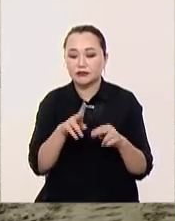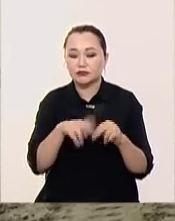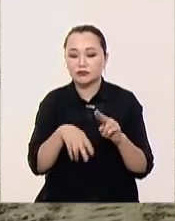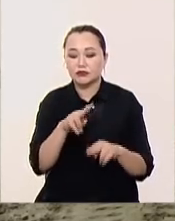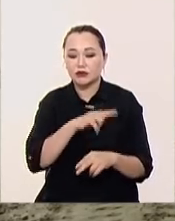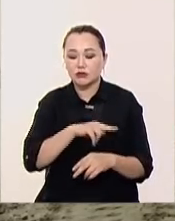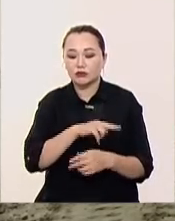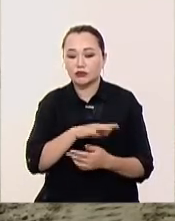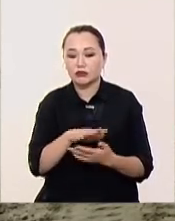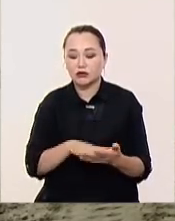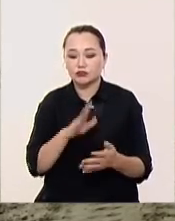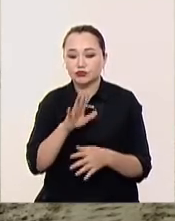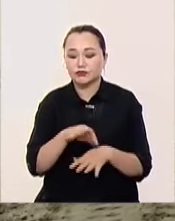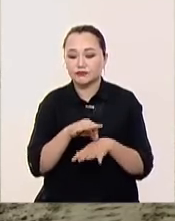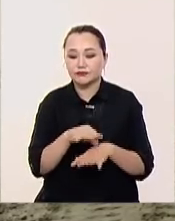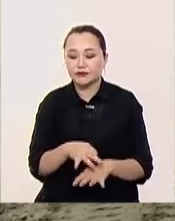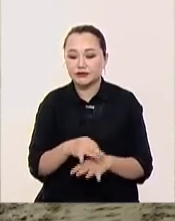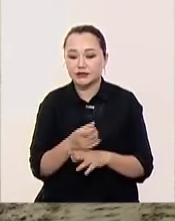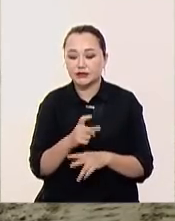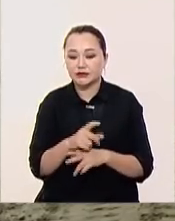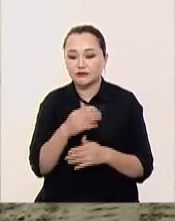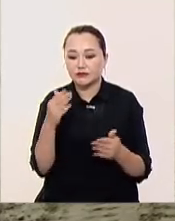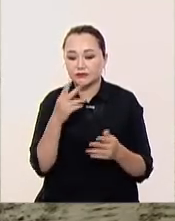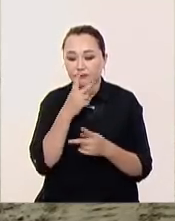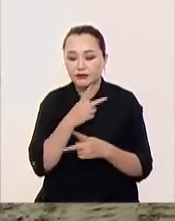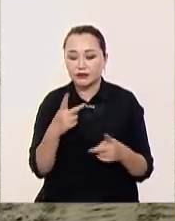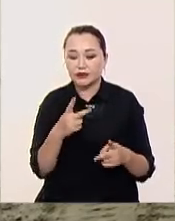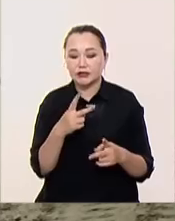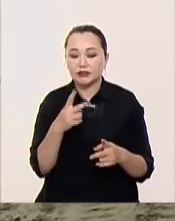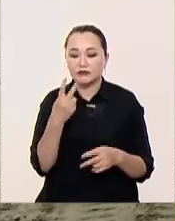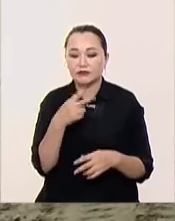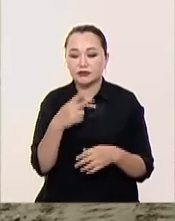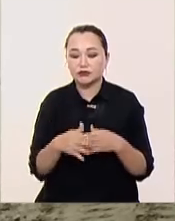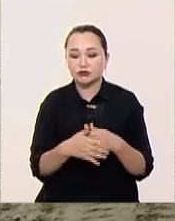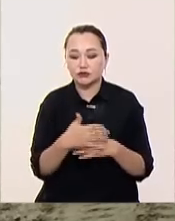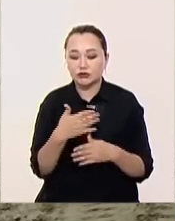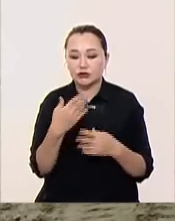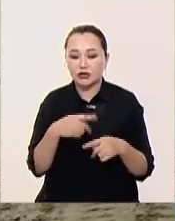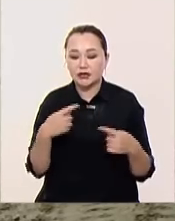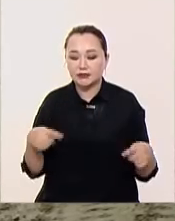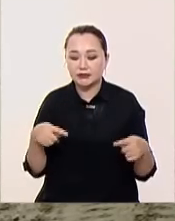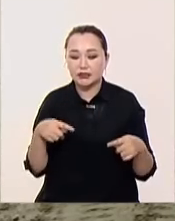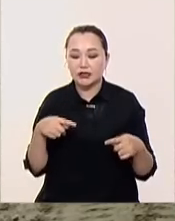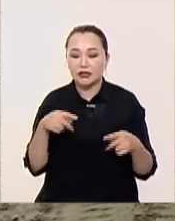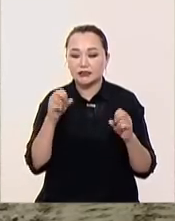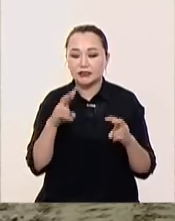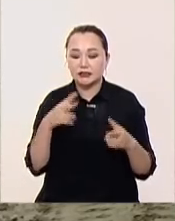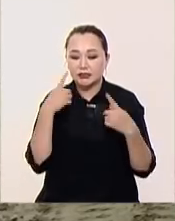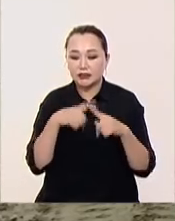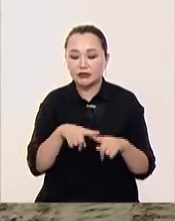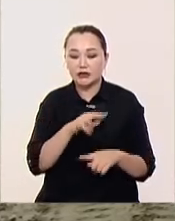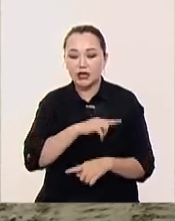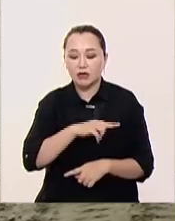жұмыстары жалғасуда. Оған өздеріңіз көріп тұрғандай 20-ға жуық әртүрлі арнайы техника